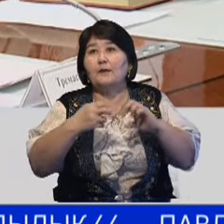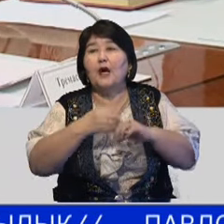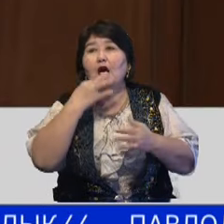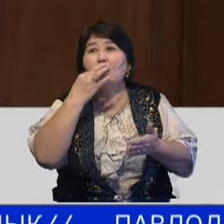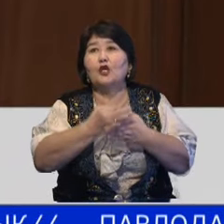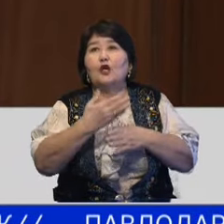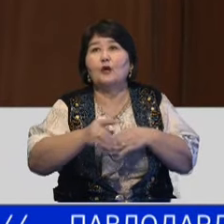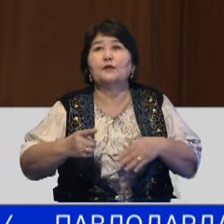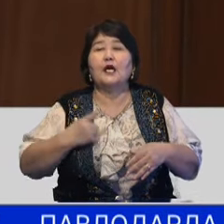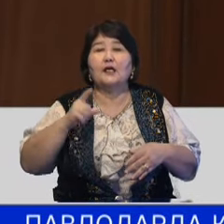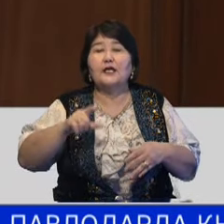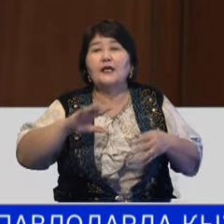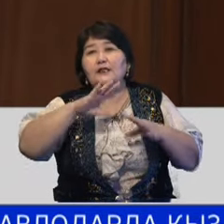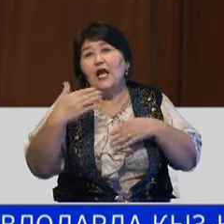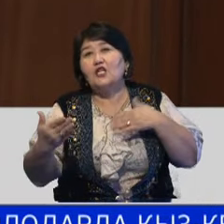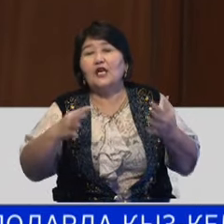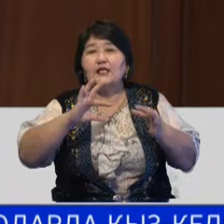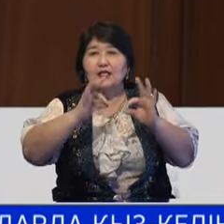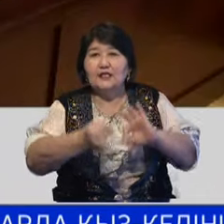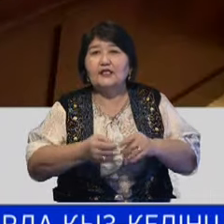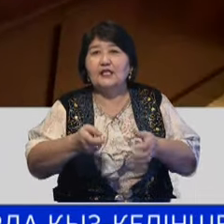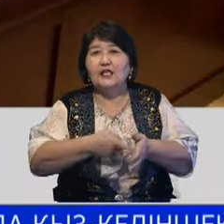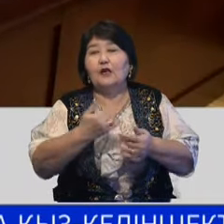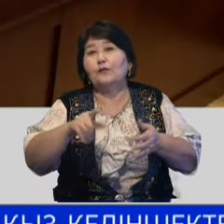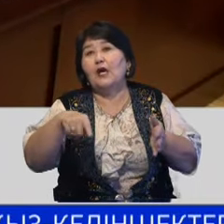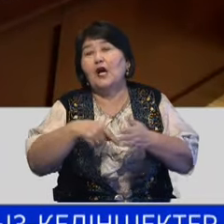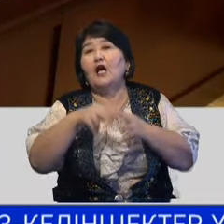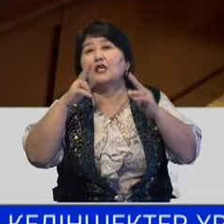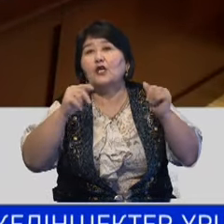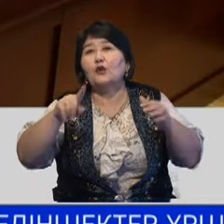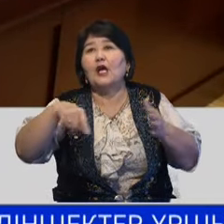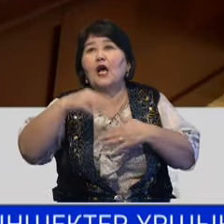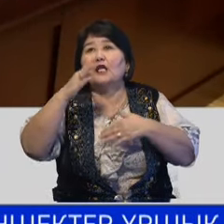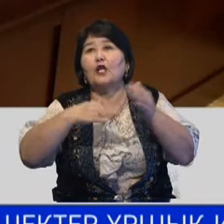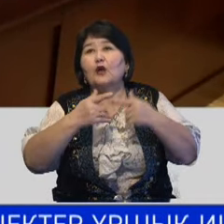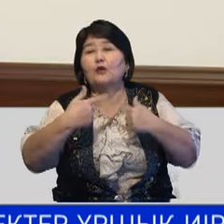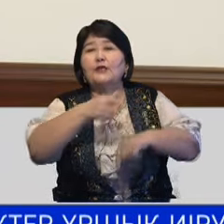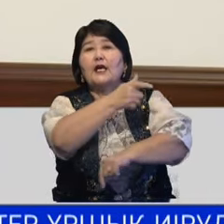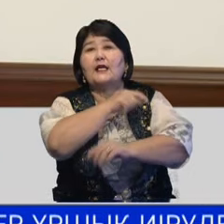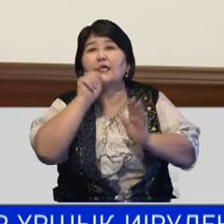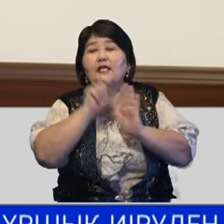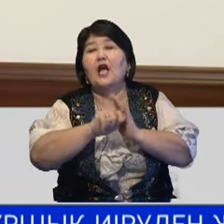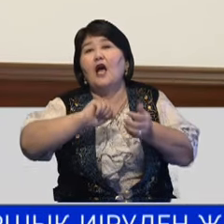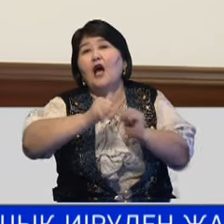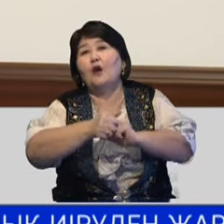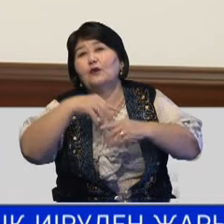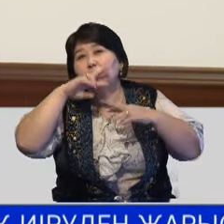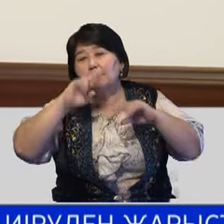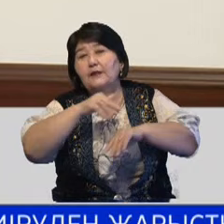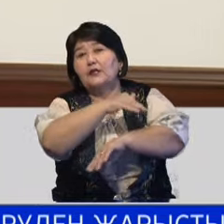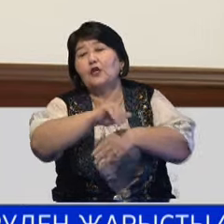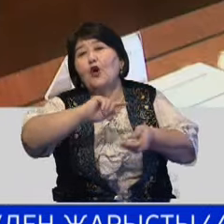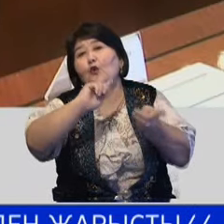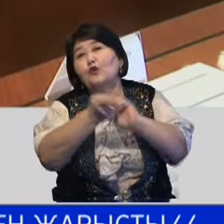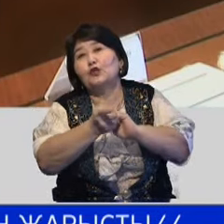сала өкілдерімен жан-жақты зерделеніп жатыр дейді мамандар. Мәселен, қалалық сәулет және құрылыс бөлімі рейдке шығып, ауысып кеткен мекенжайларға